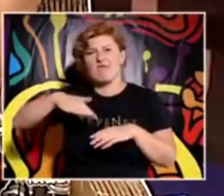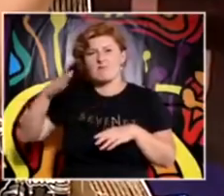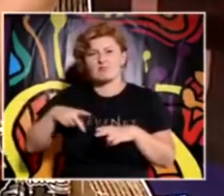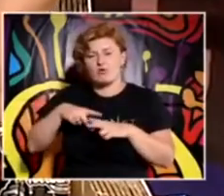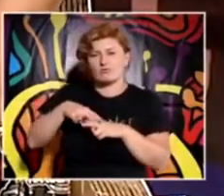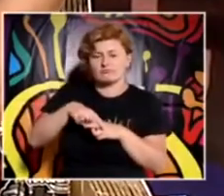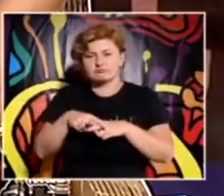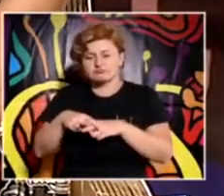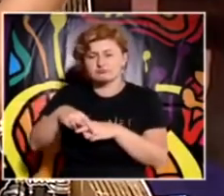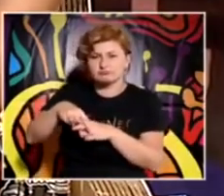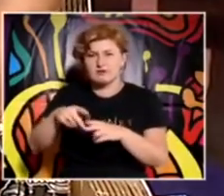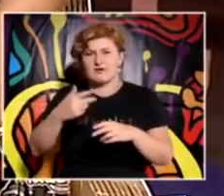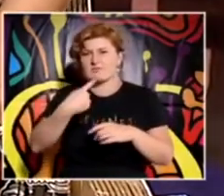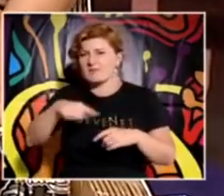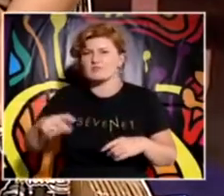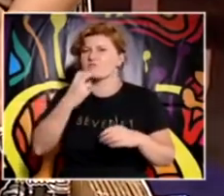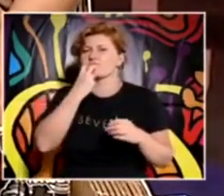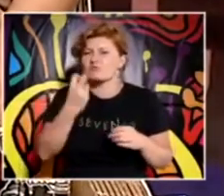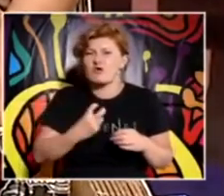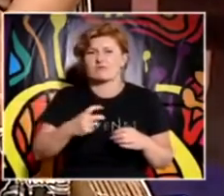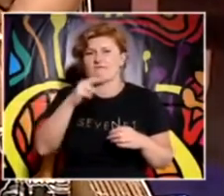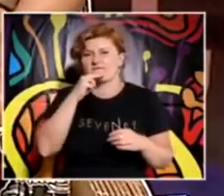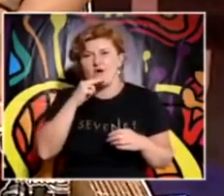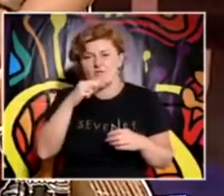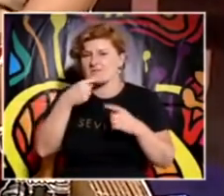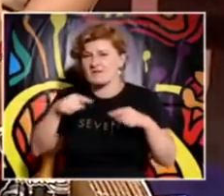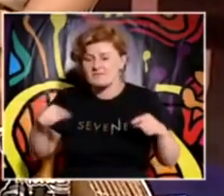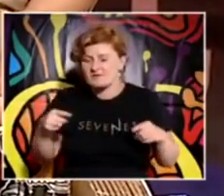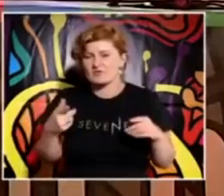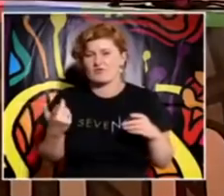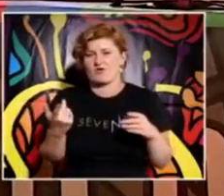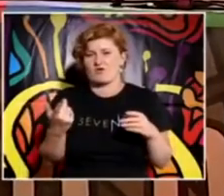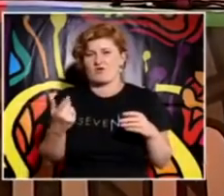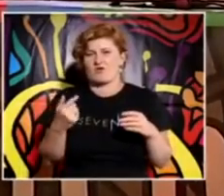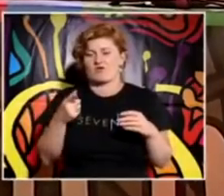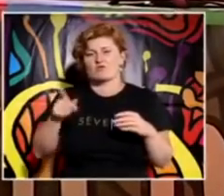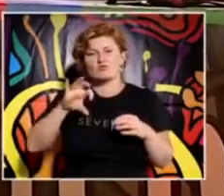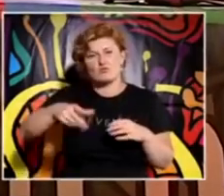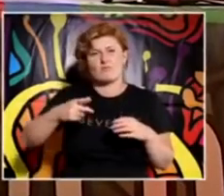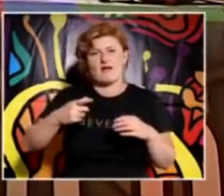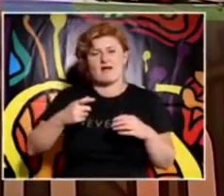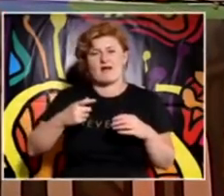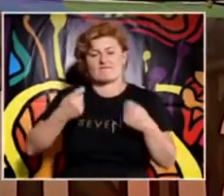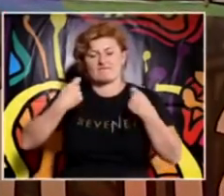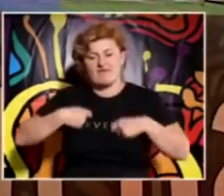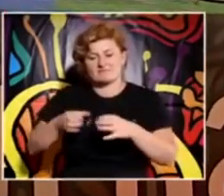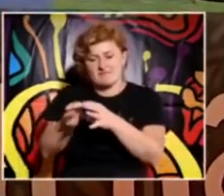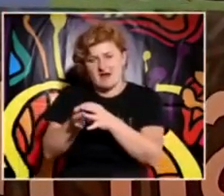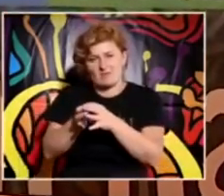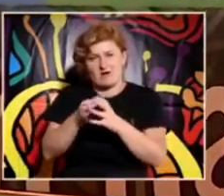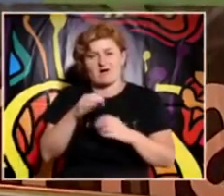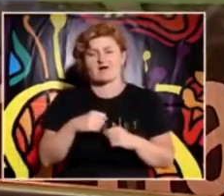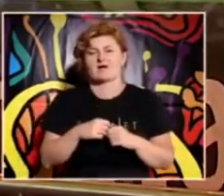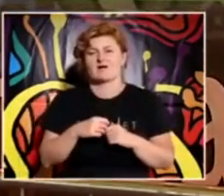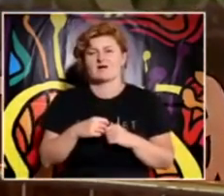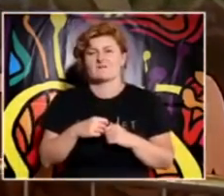W osadzie nie było prądu, nie było wody, więc takie mistrzowskie, bym powiedziała, warunki romantyczne. I co